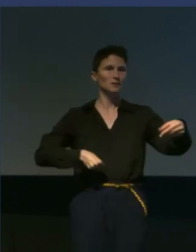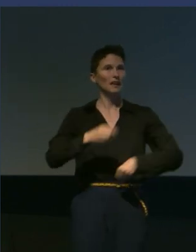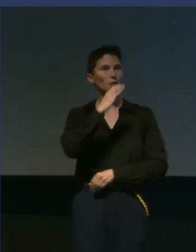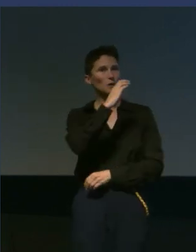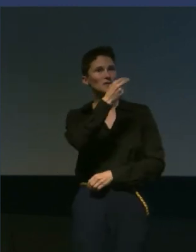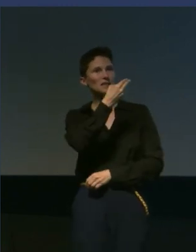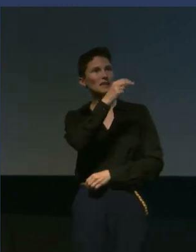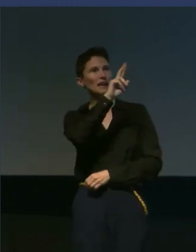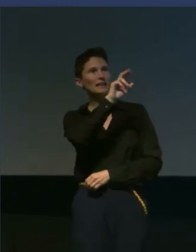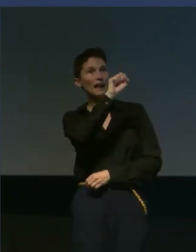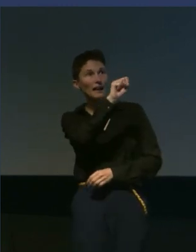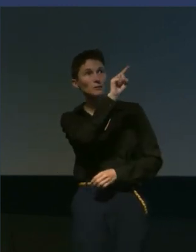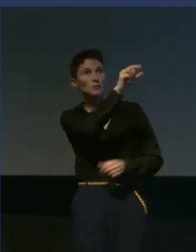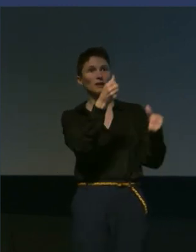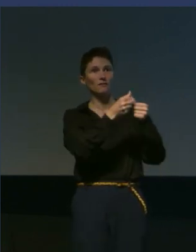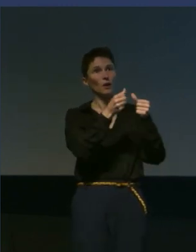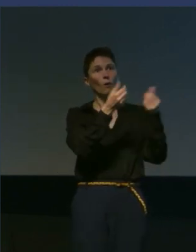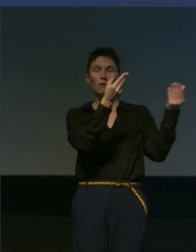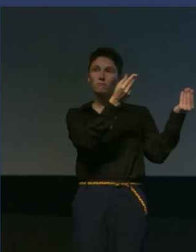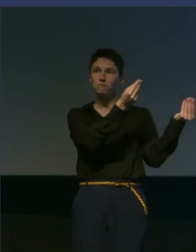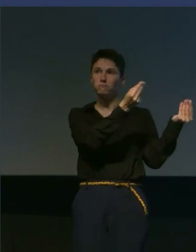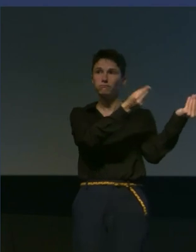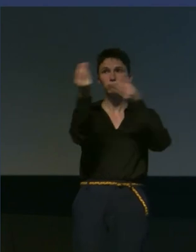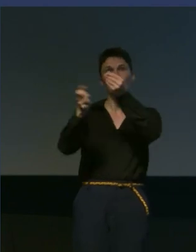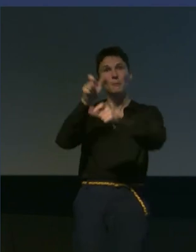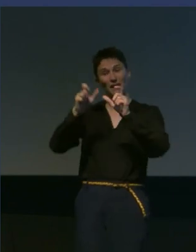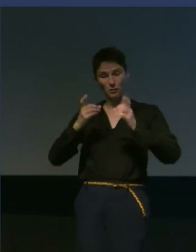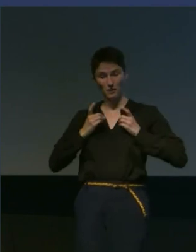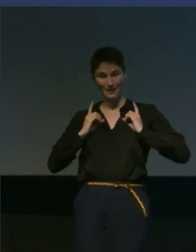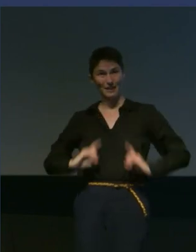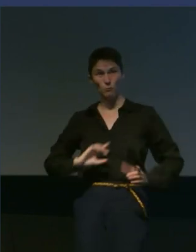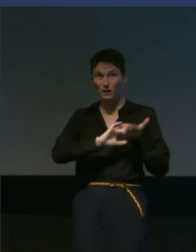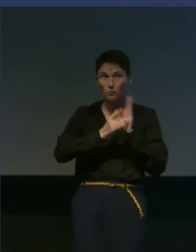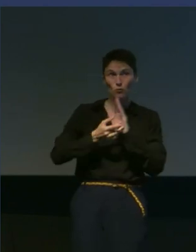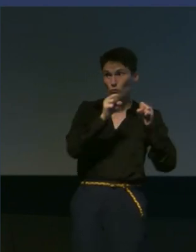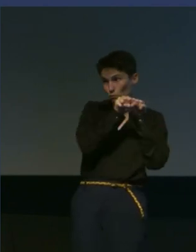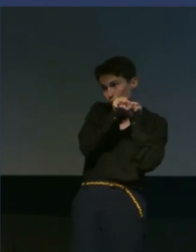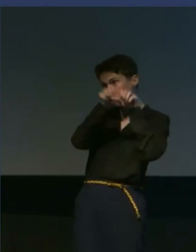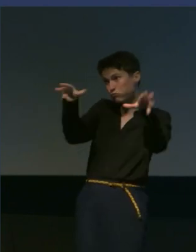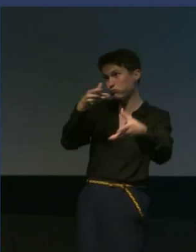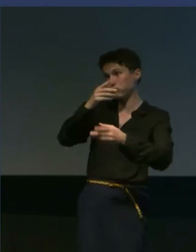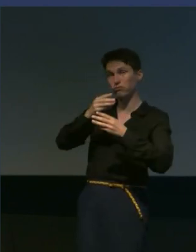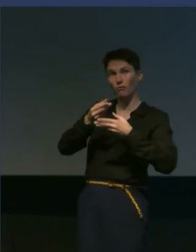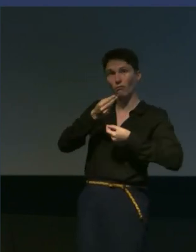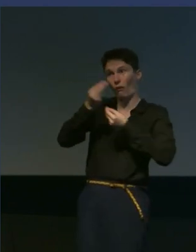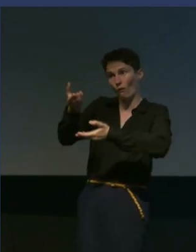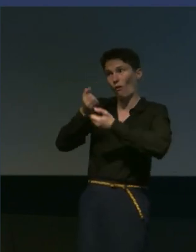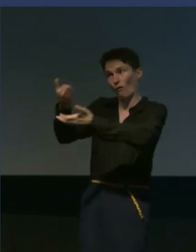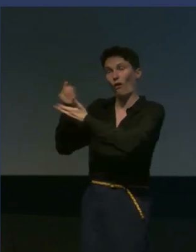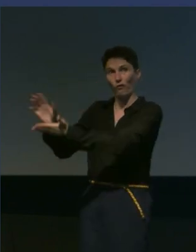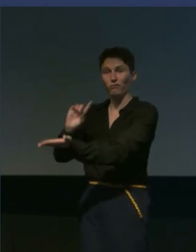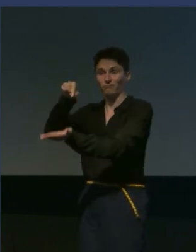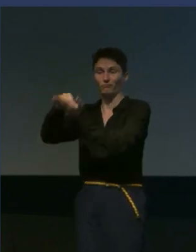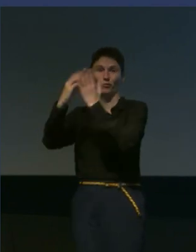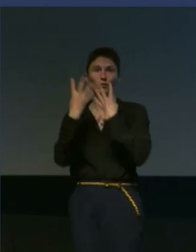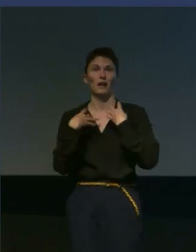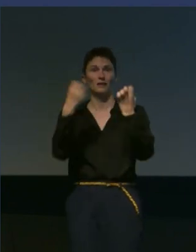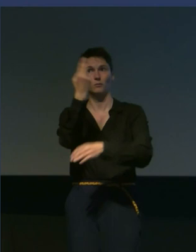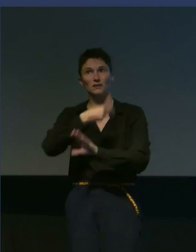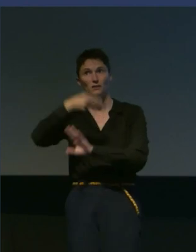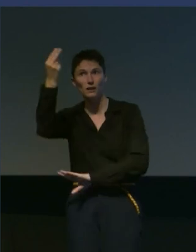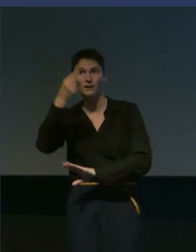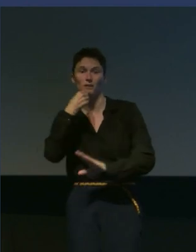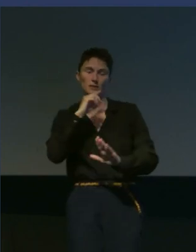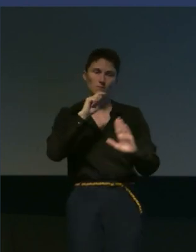CNRS en a offert un à tous les députés, toutes les députés, à l'Assemblée nationale, avant et